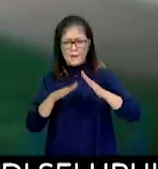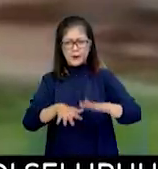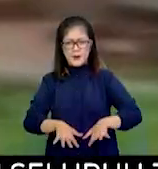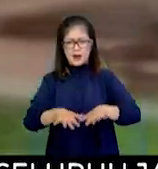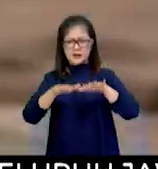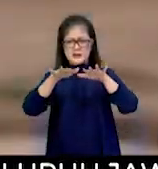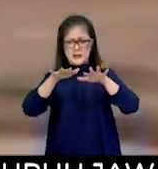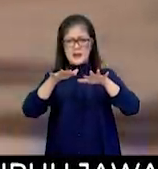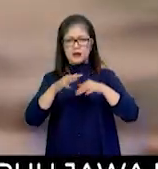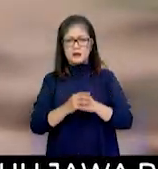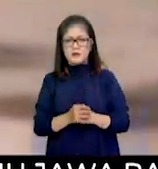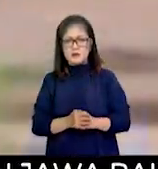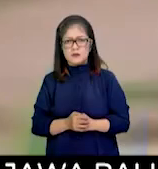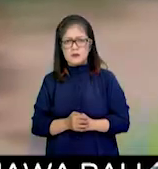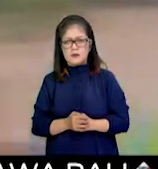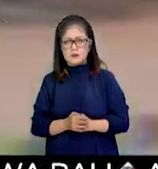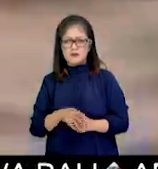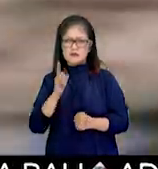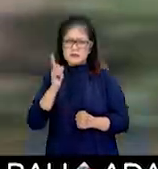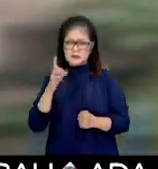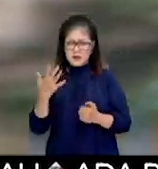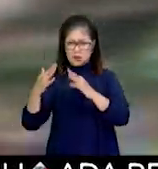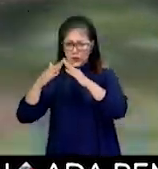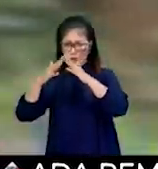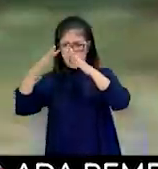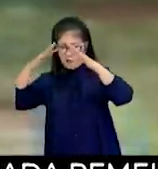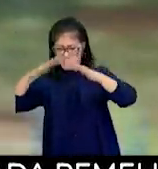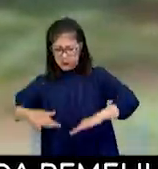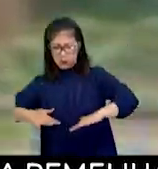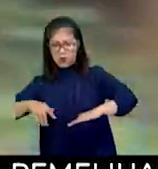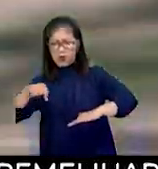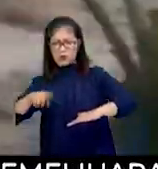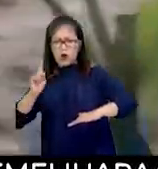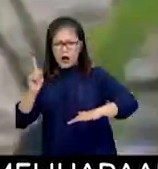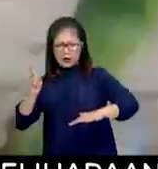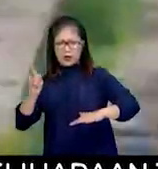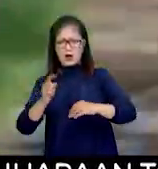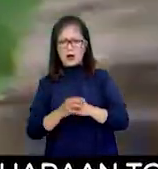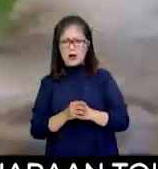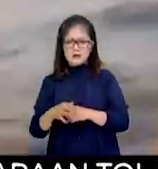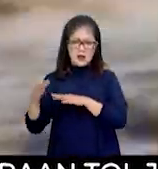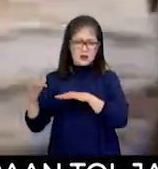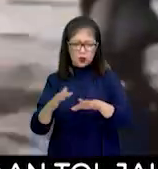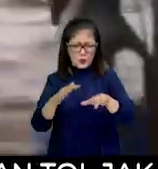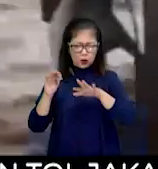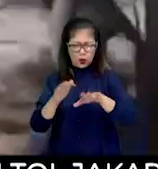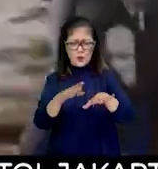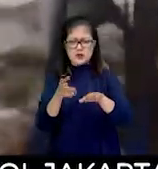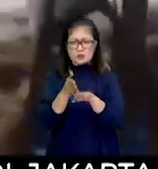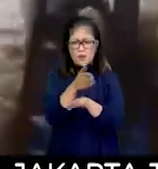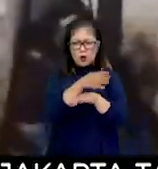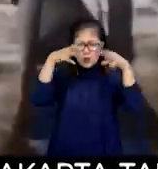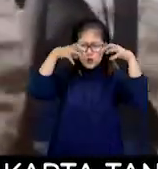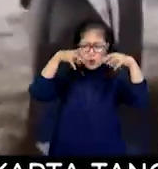air. Bahkan satu di antaranya ambruk rata dengan tanah. Banjir bandang terjadi pasca hujan lebat mengguyur